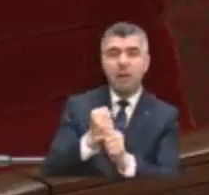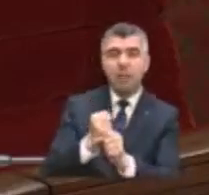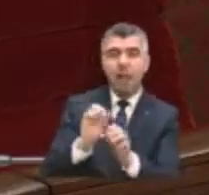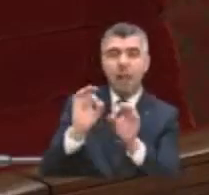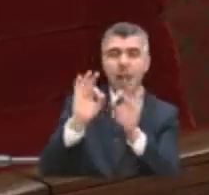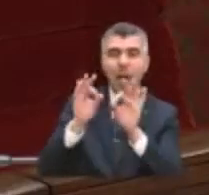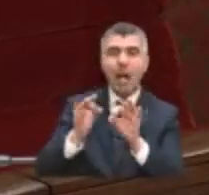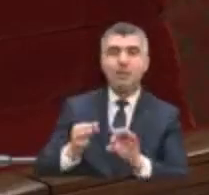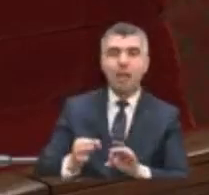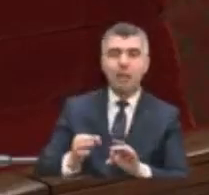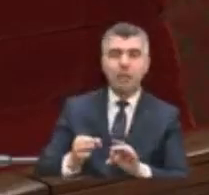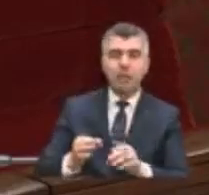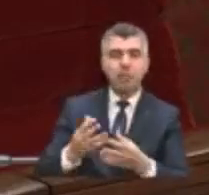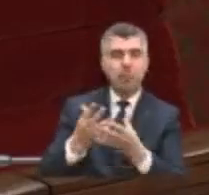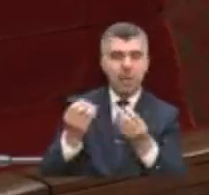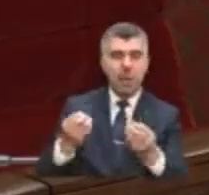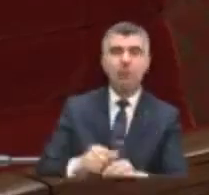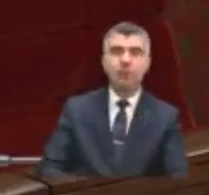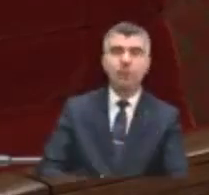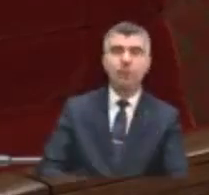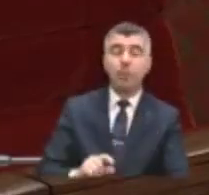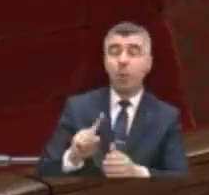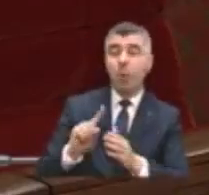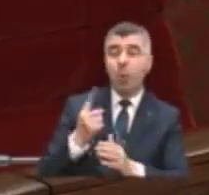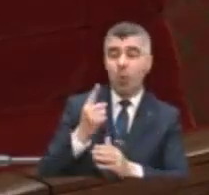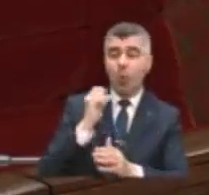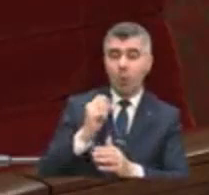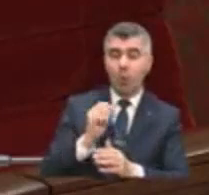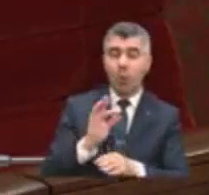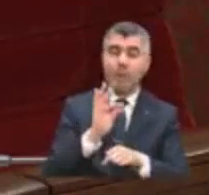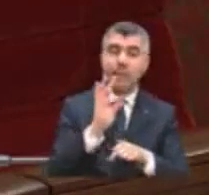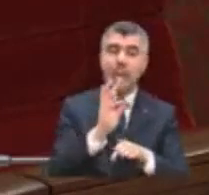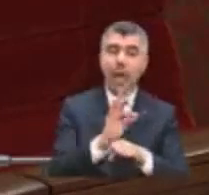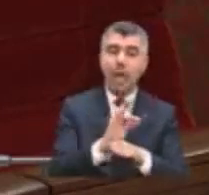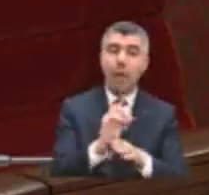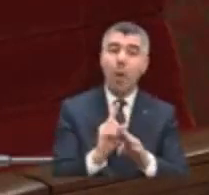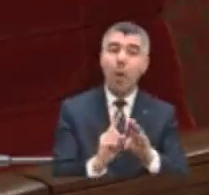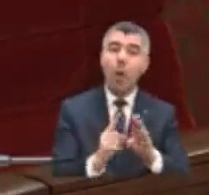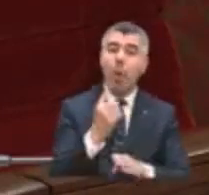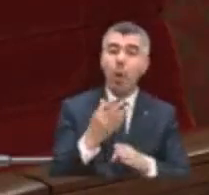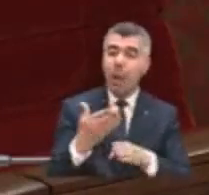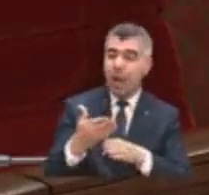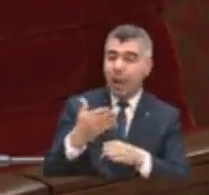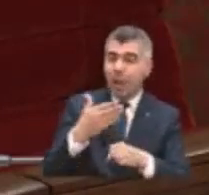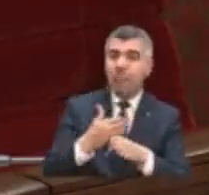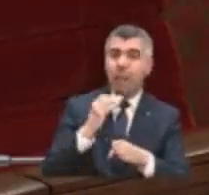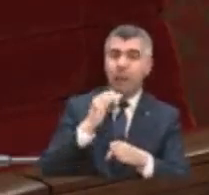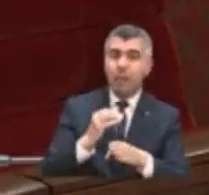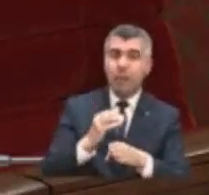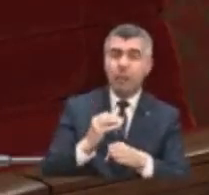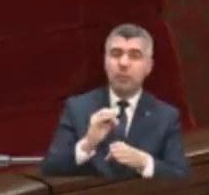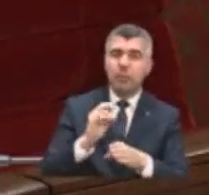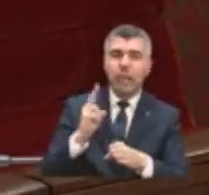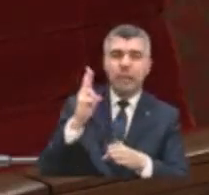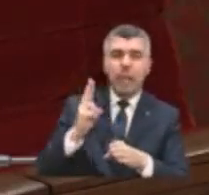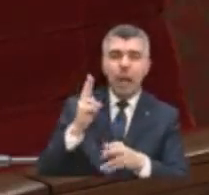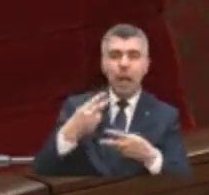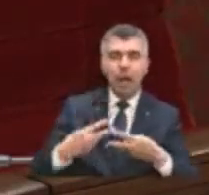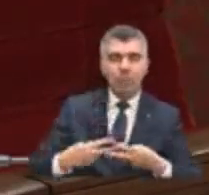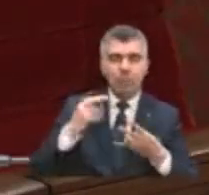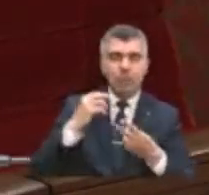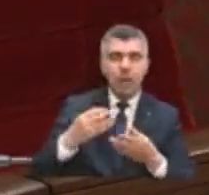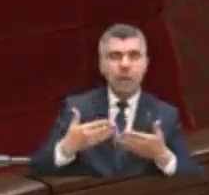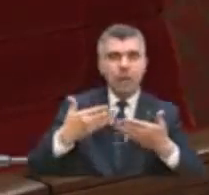ديال المحاور. اولا، توفير واحد التعليم اولي دي جوده، وهذه عمليه انطلقات وحنا